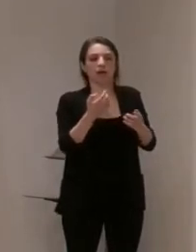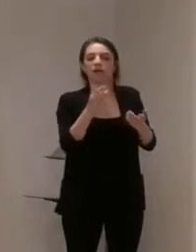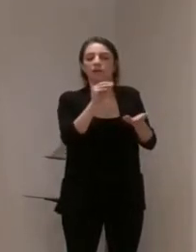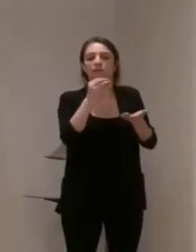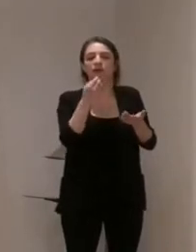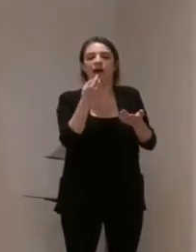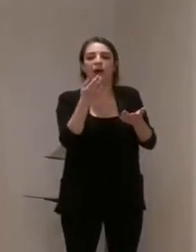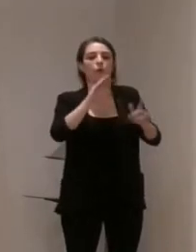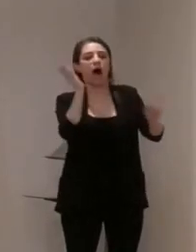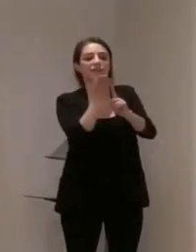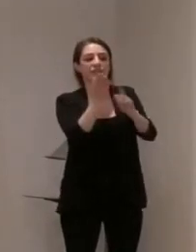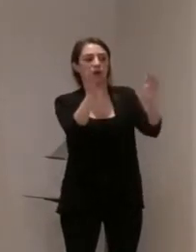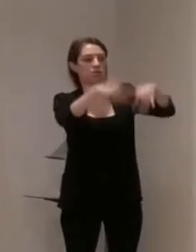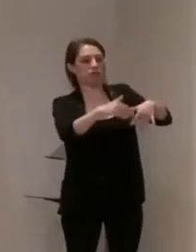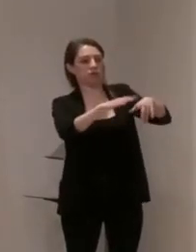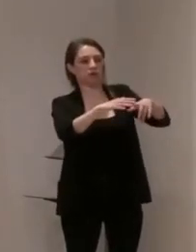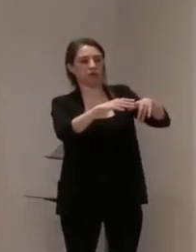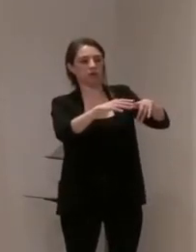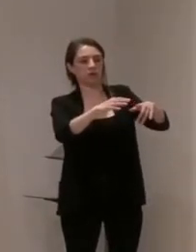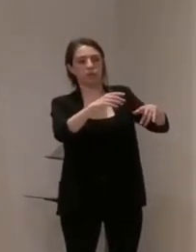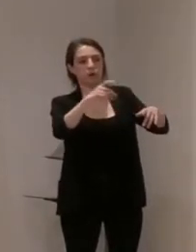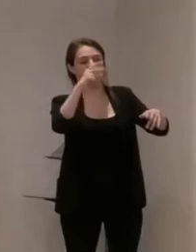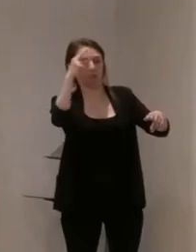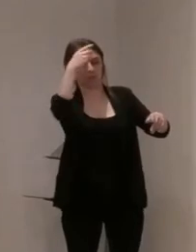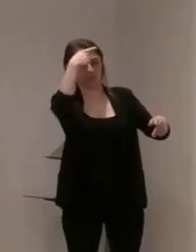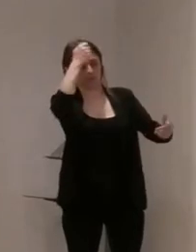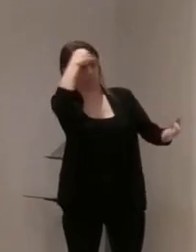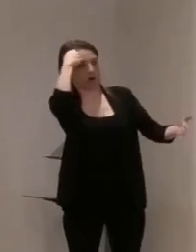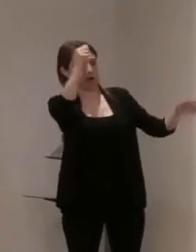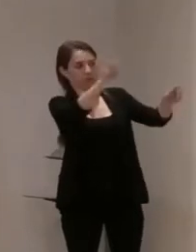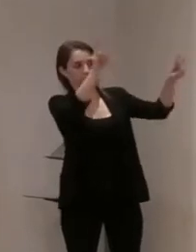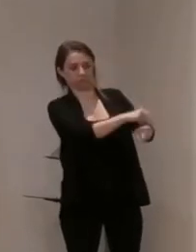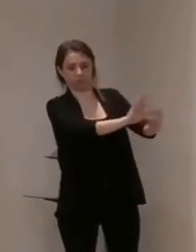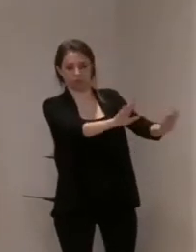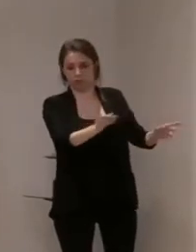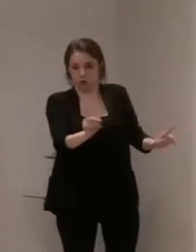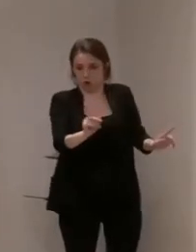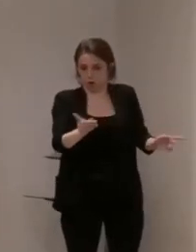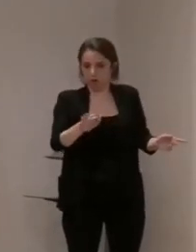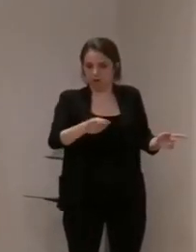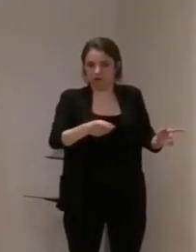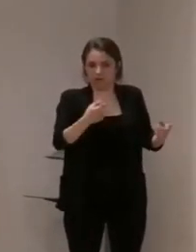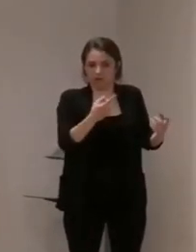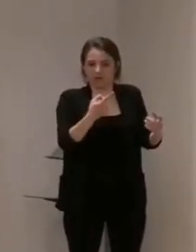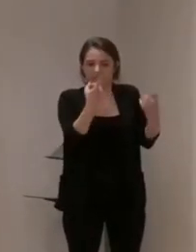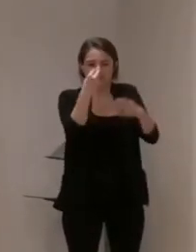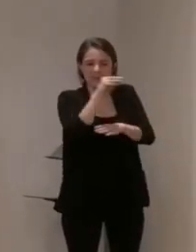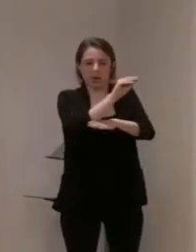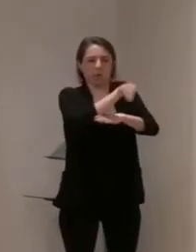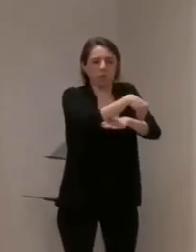mai? Sospito que no. Els règims totalitaris, hi ha un